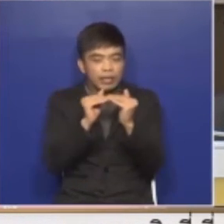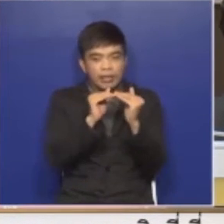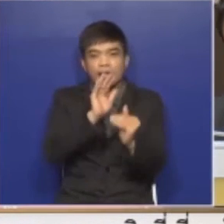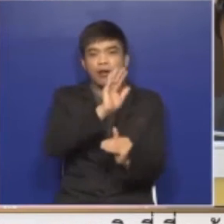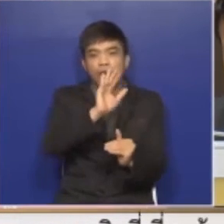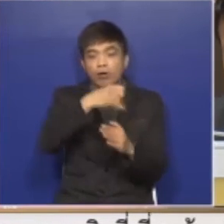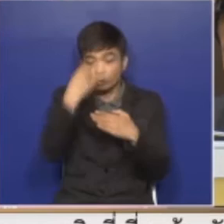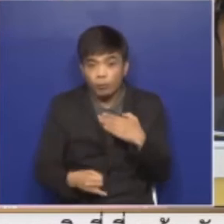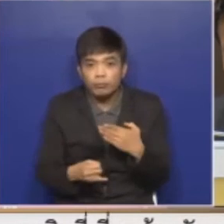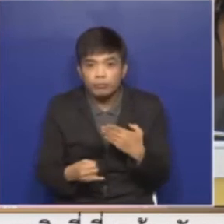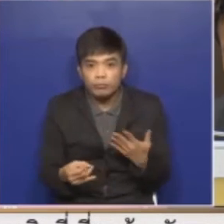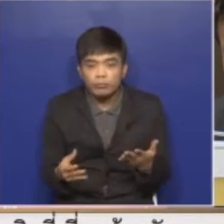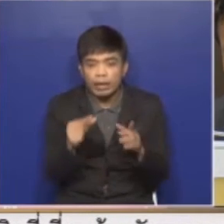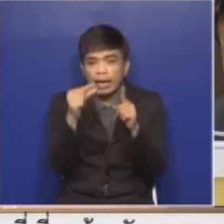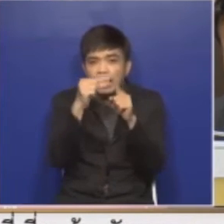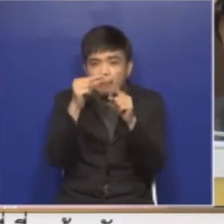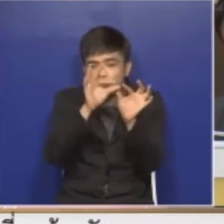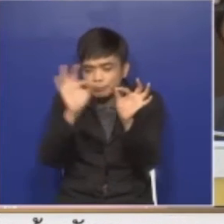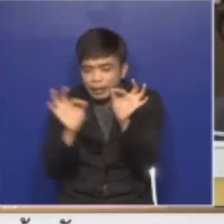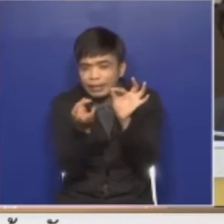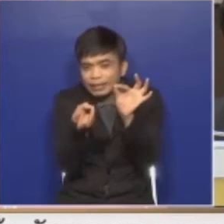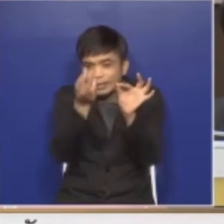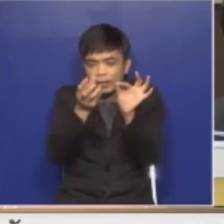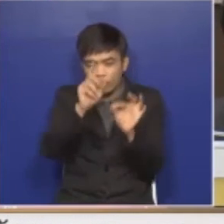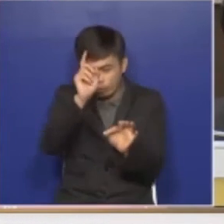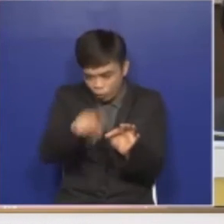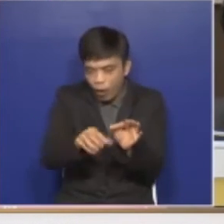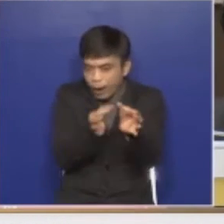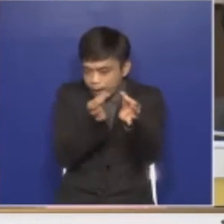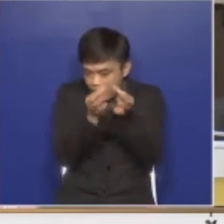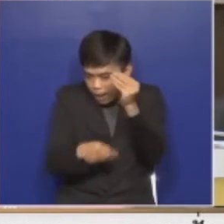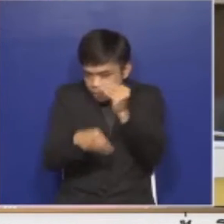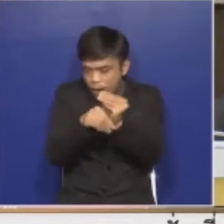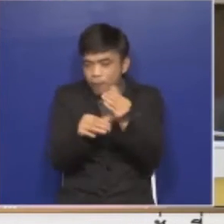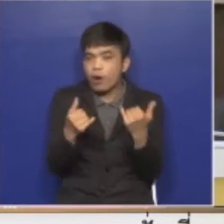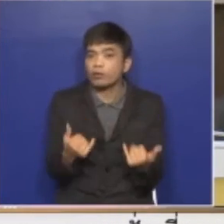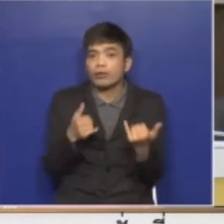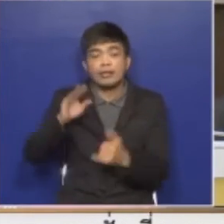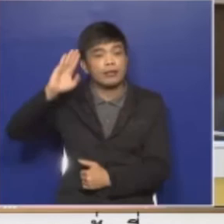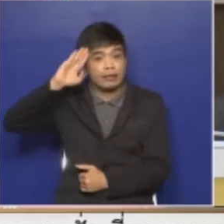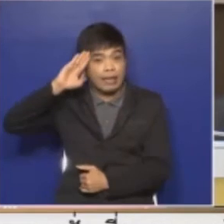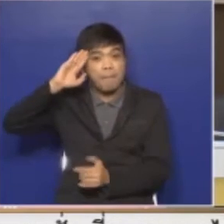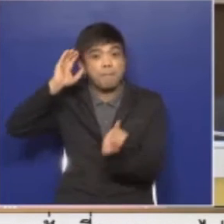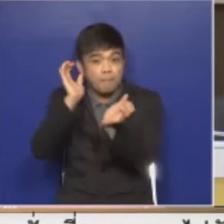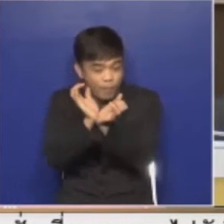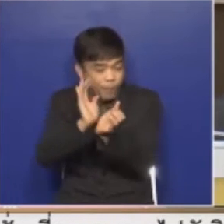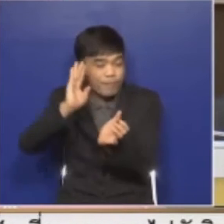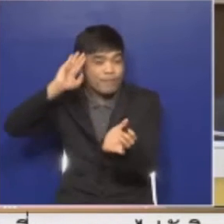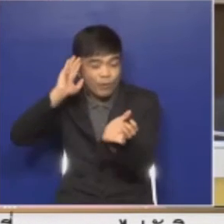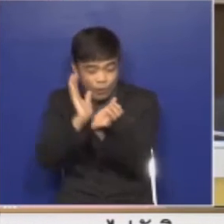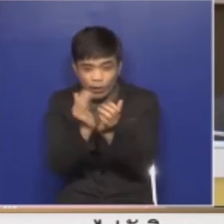จบแค่นี้นะครับสถาบันพระปกเกล้าต้องบอกเลยครับว่าขณะนี้เนี่ยตำรวจเนี่ยเขาใช้